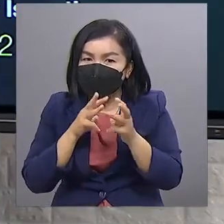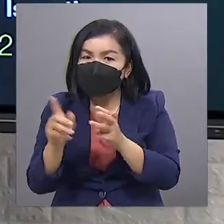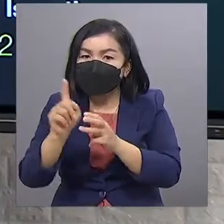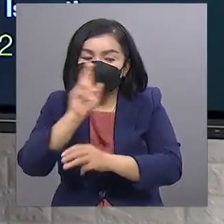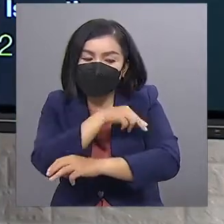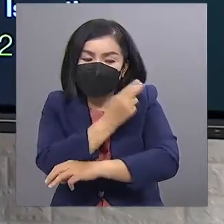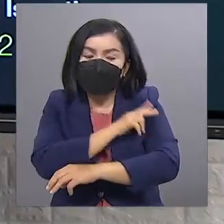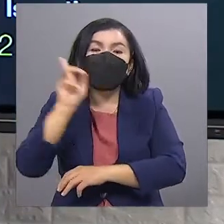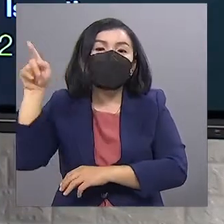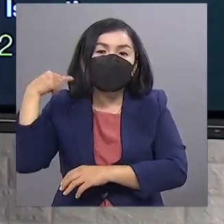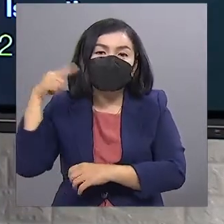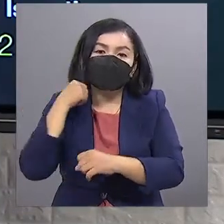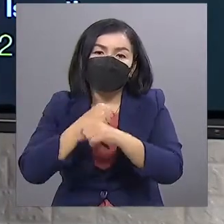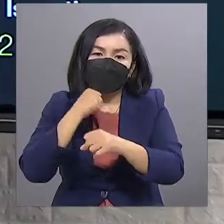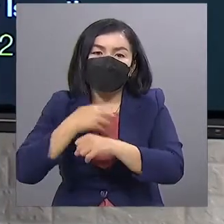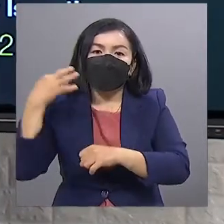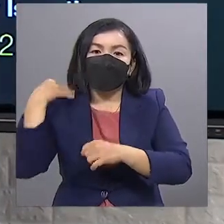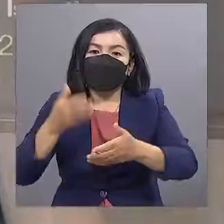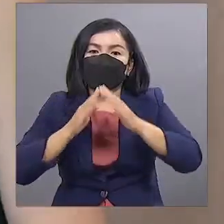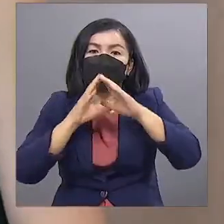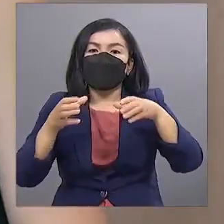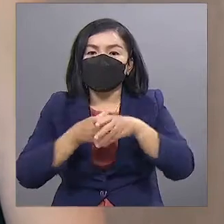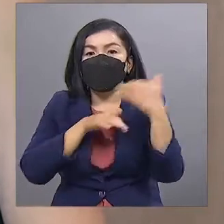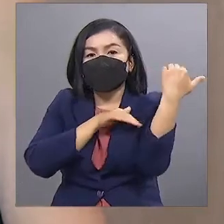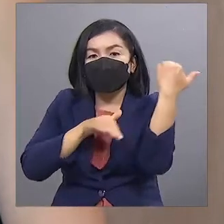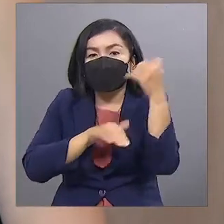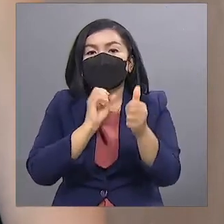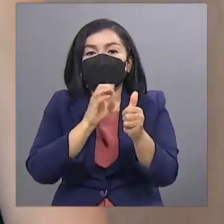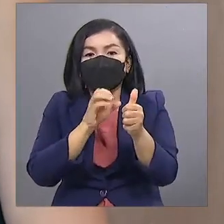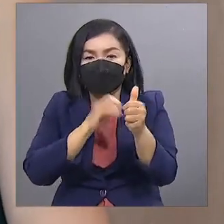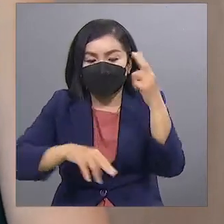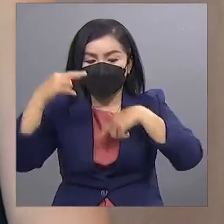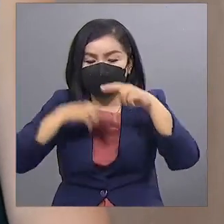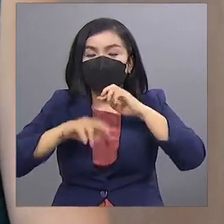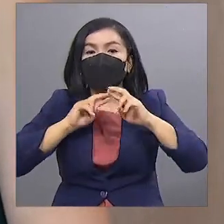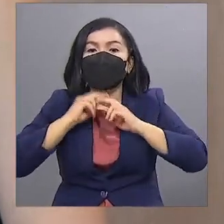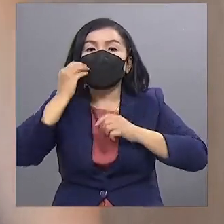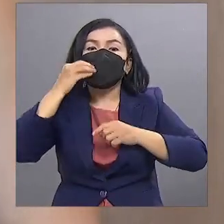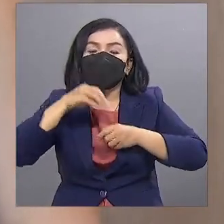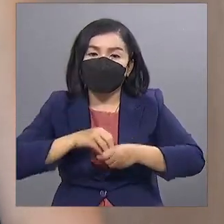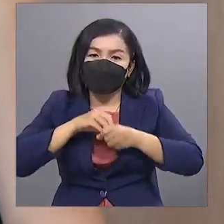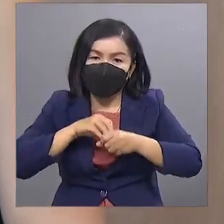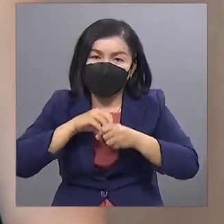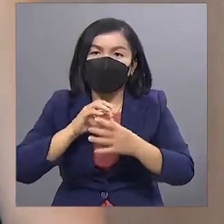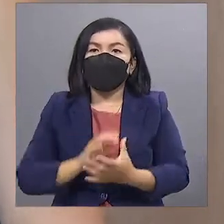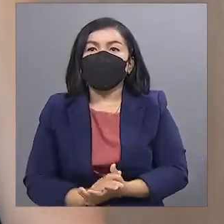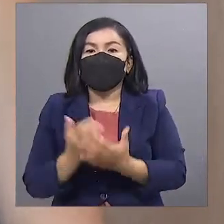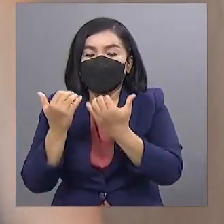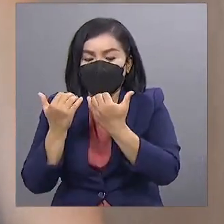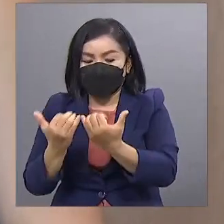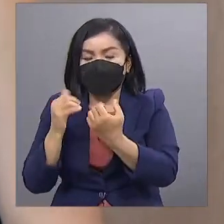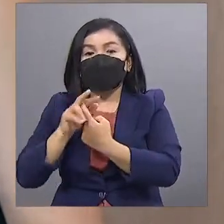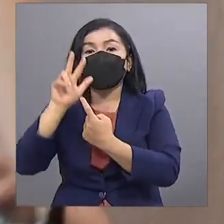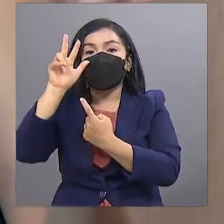ุภาคผู้รวมกอตั้ง Team ComCovid ครัตอนนี้พวกเราคิดว่าเรากำลงจะเข้าสู่เฟส 3ของการทำงาน home